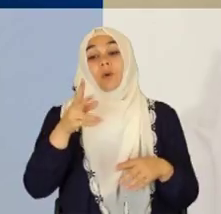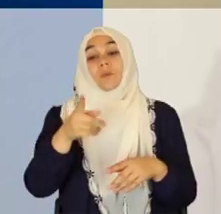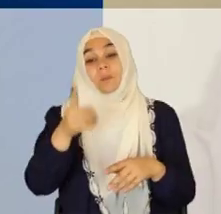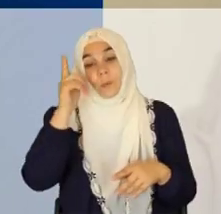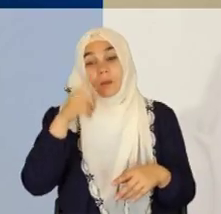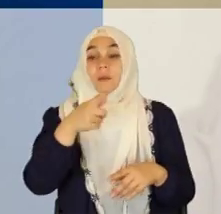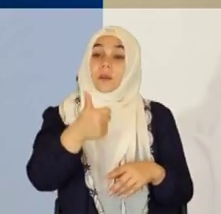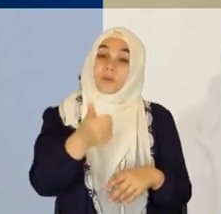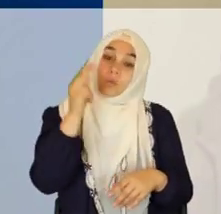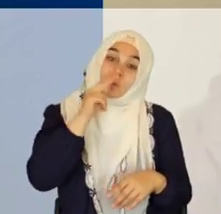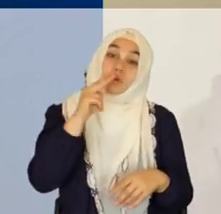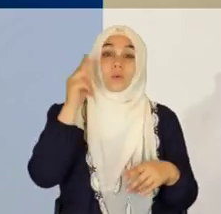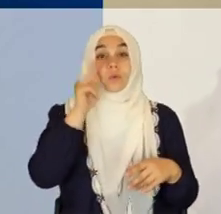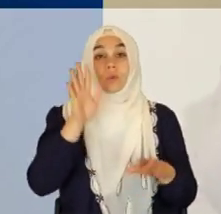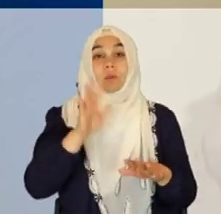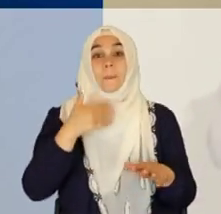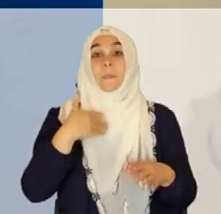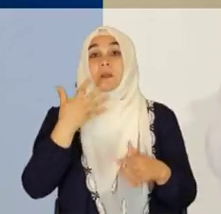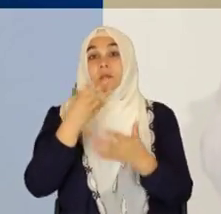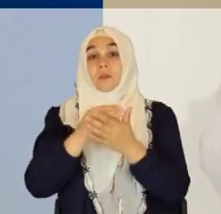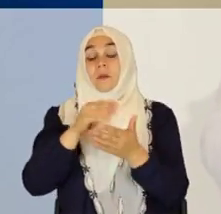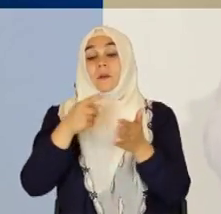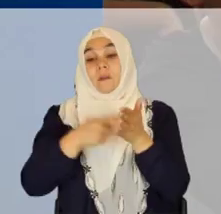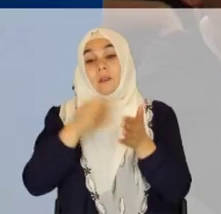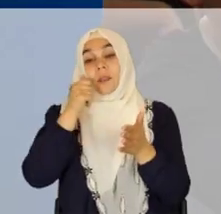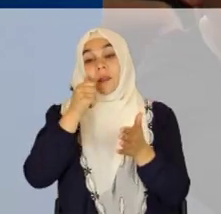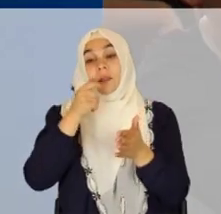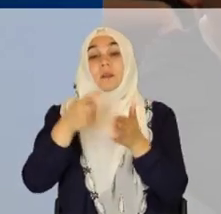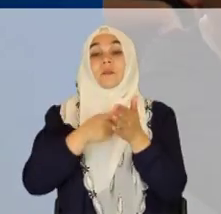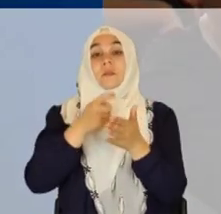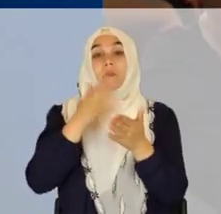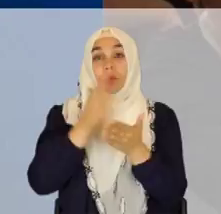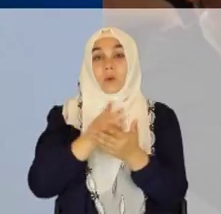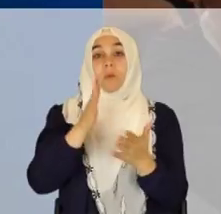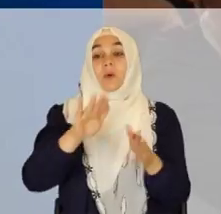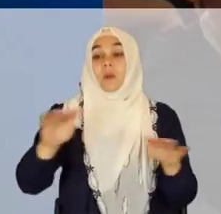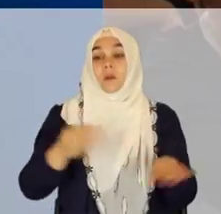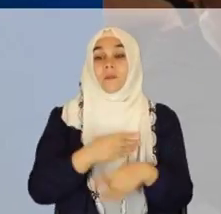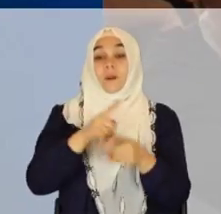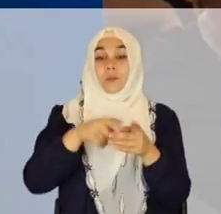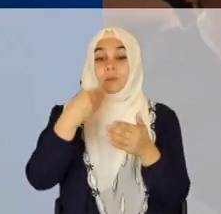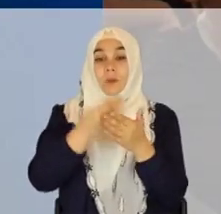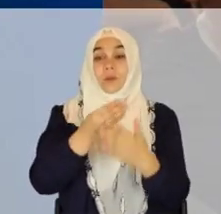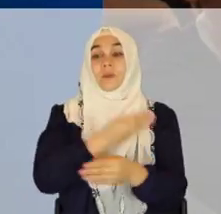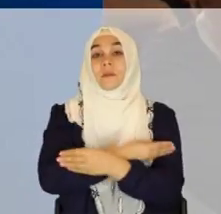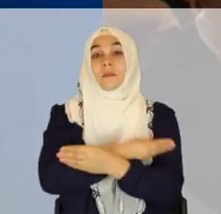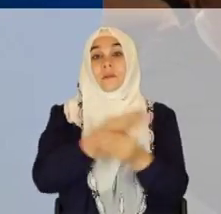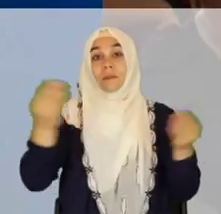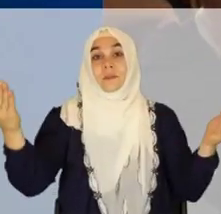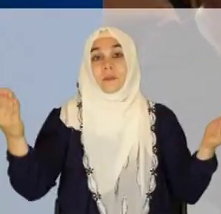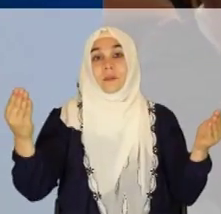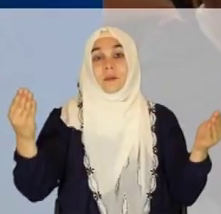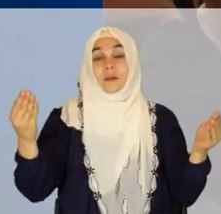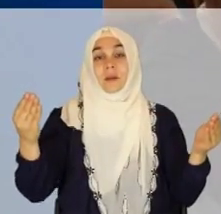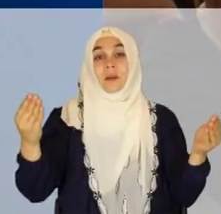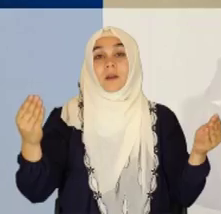bilan bilaman. Imtihon varaqasini yozdim. Ertaga imtihonga da shu bolalarga shu savolni beraman.